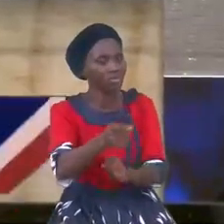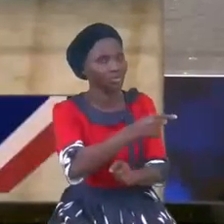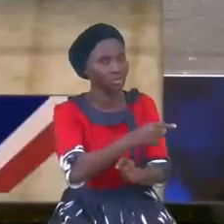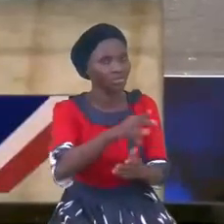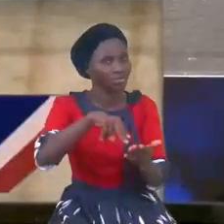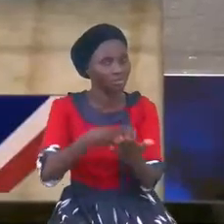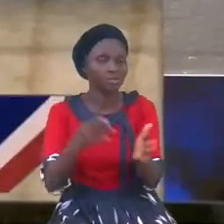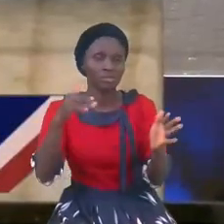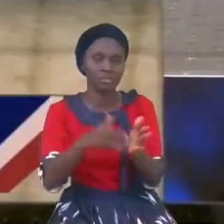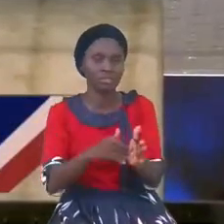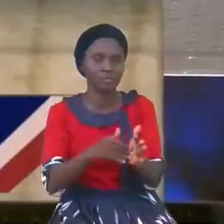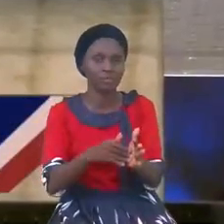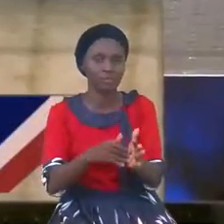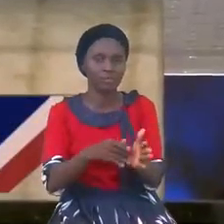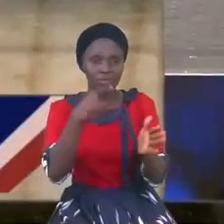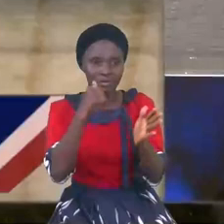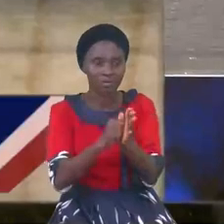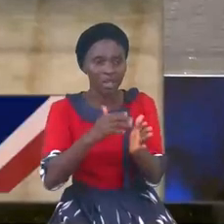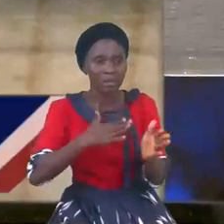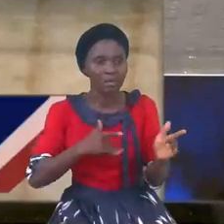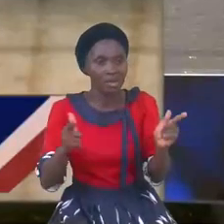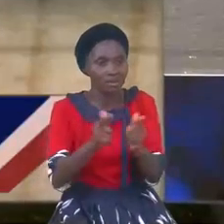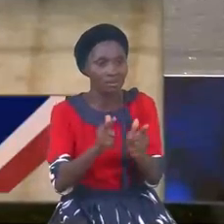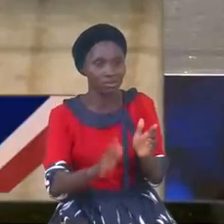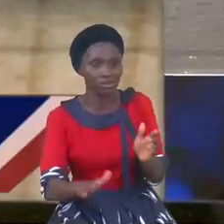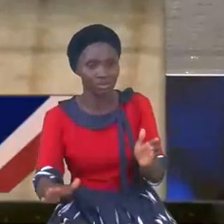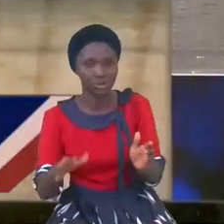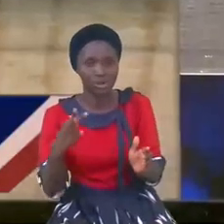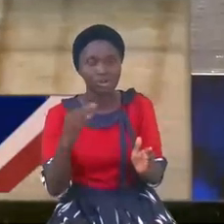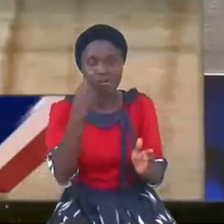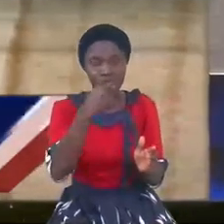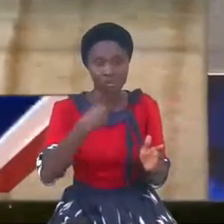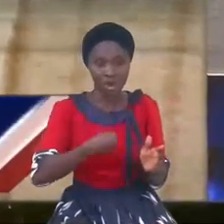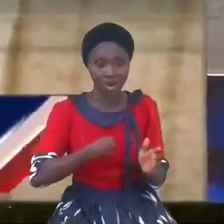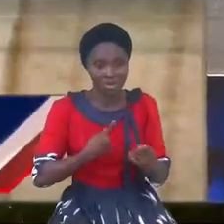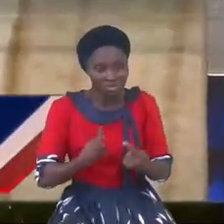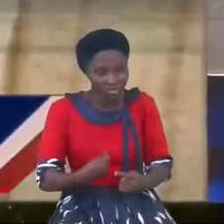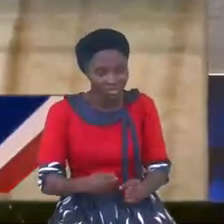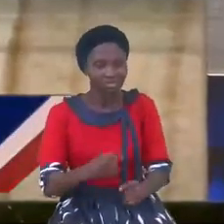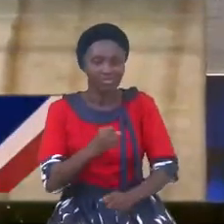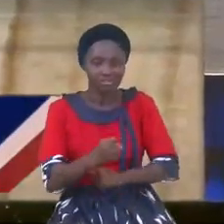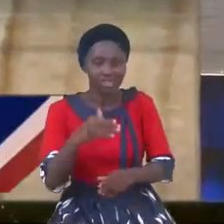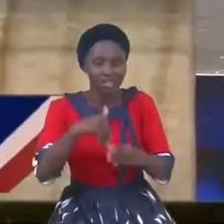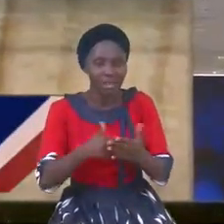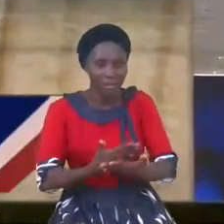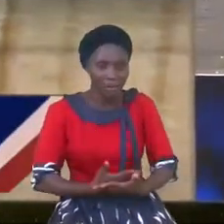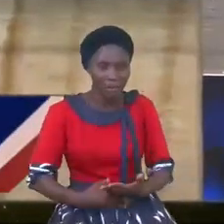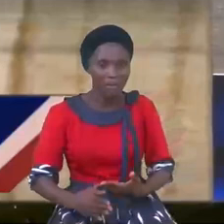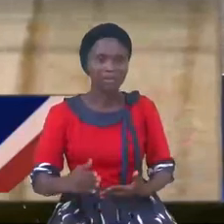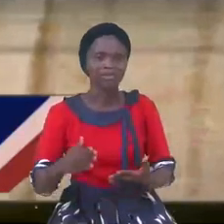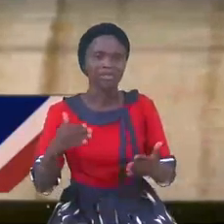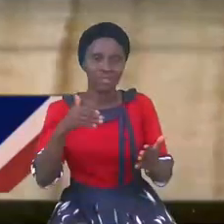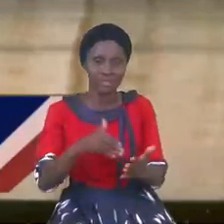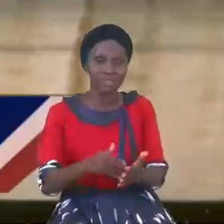19. Mes enfants pour qui j'éprouve de nouveau les douleurs de l'enfantement, jusqu'à ce que Christ